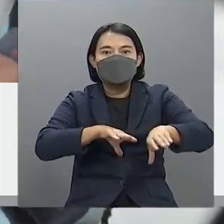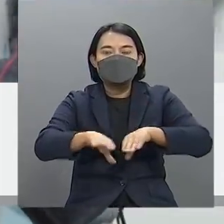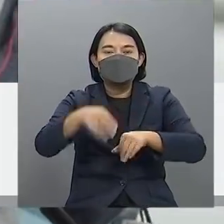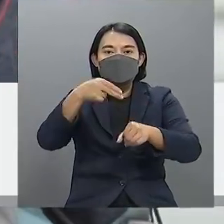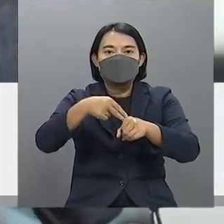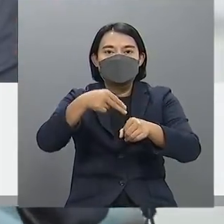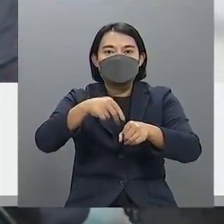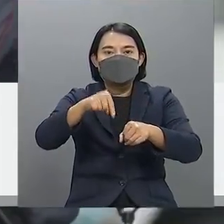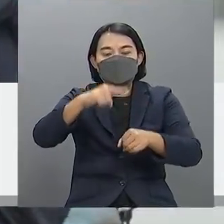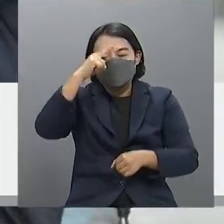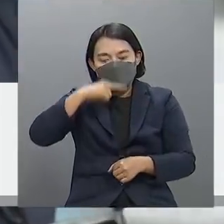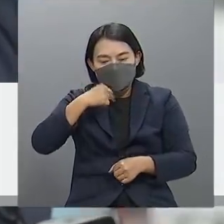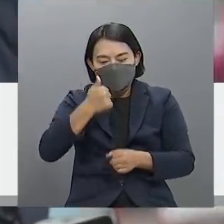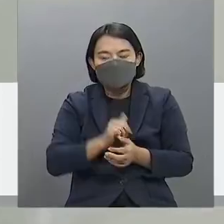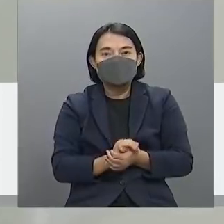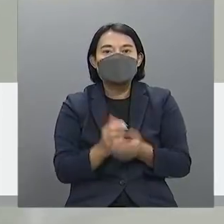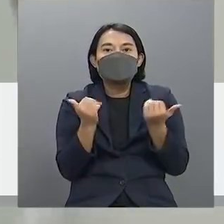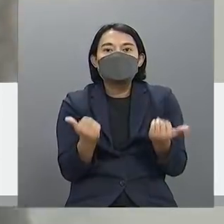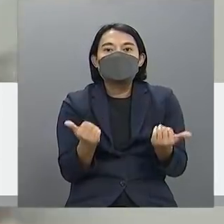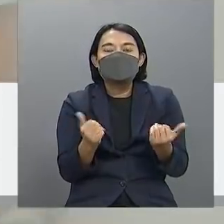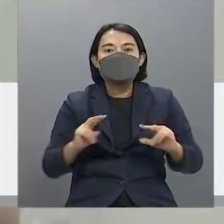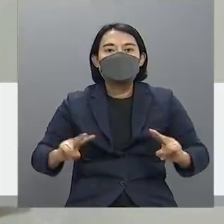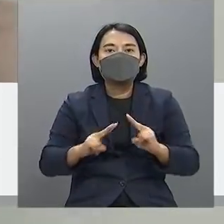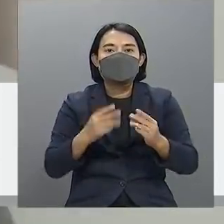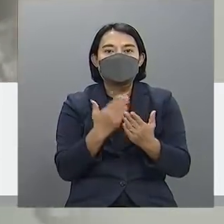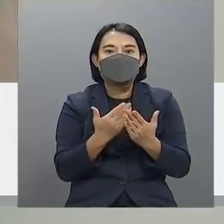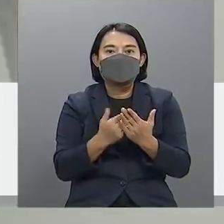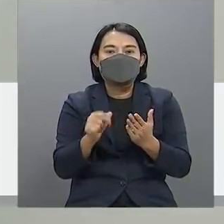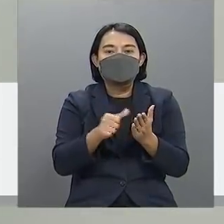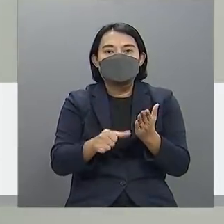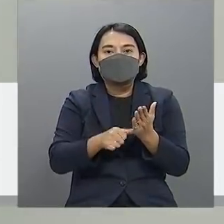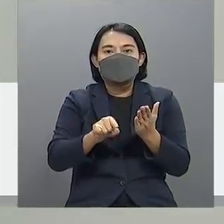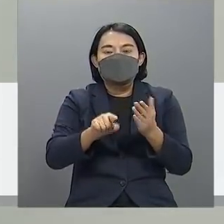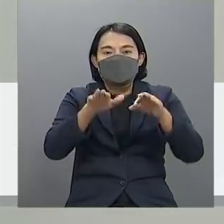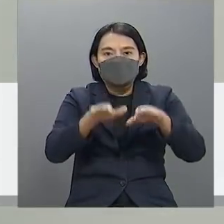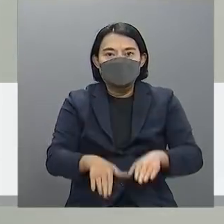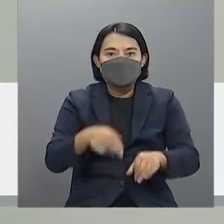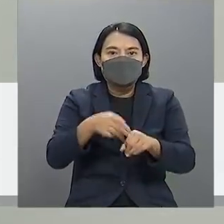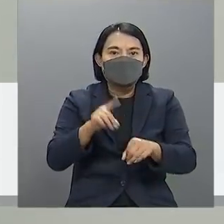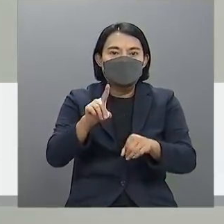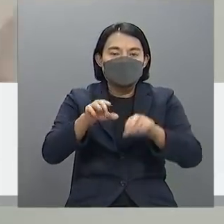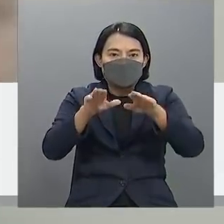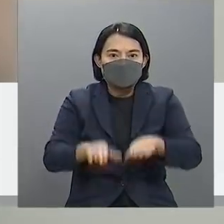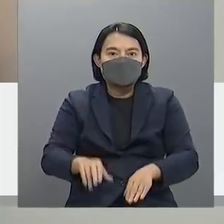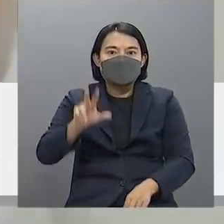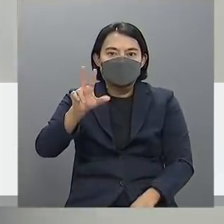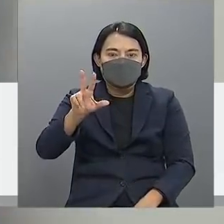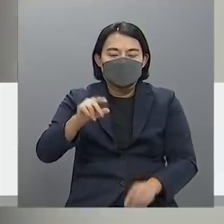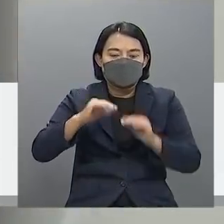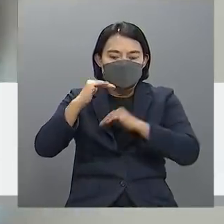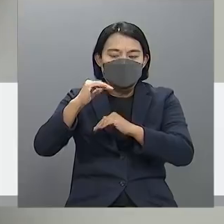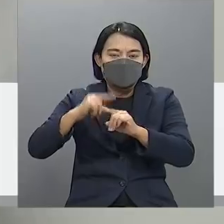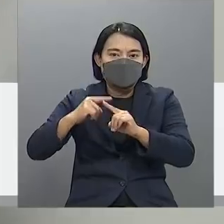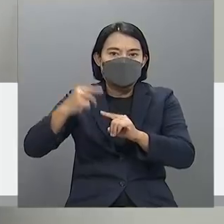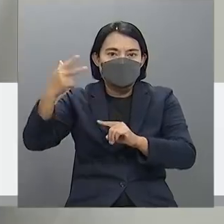ได้จากปัจจุบันที่กระทรวงการคลังก็ลดภาษีสรรพสามิตให้กับดีเซลลิตรละ3บาทเป็นเวลา3เดือนแล้วก็ที่ดิฉันเล่าไปเมื่อสัก